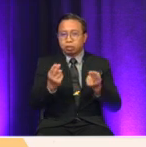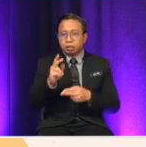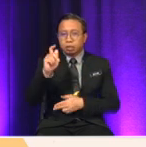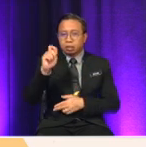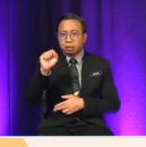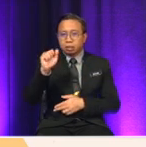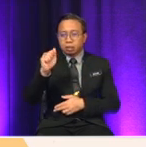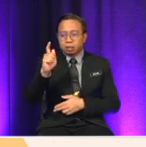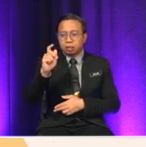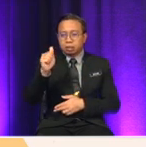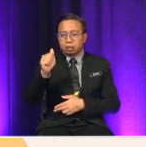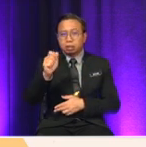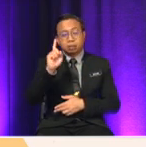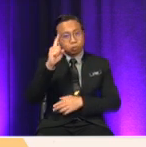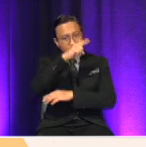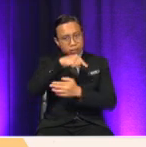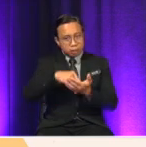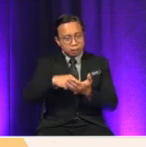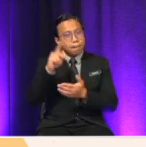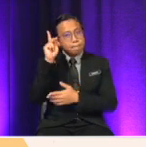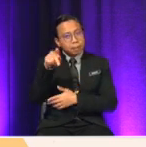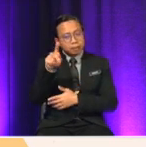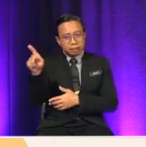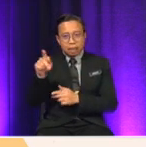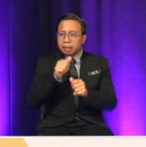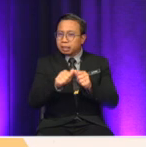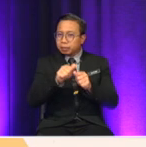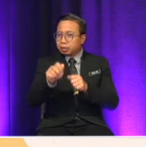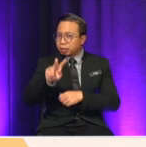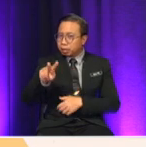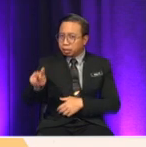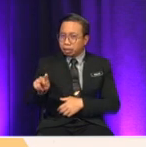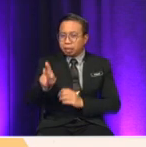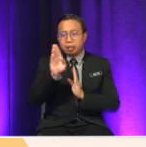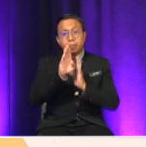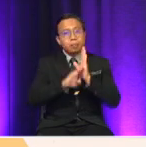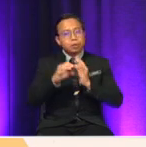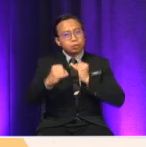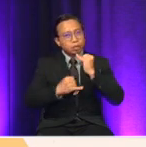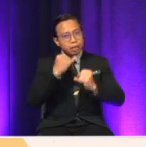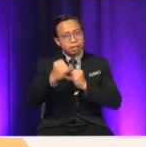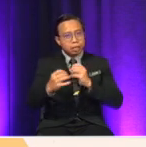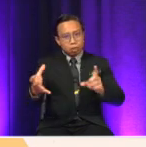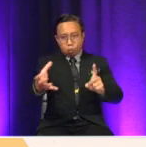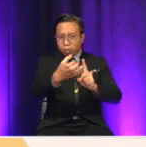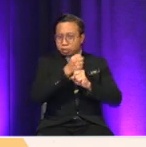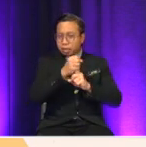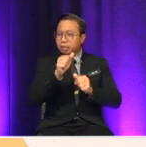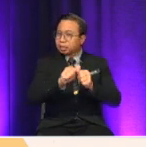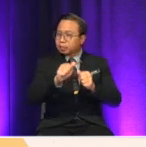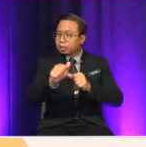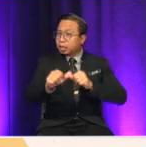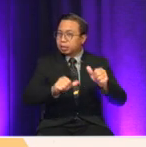hari nanti kamu perlu memastikan setiap kanak-kanak berjaya menguasai setiap